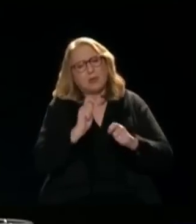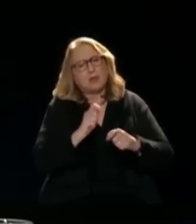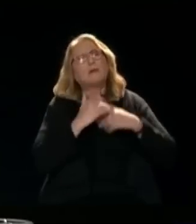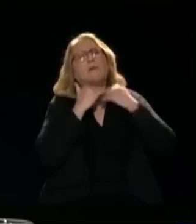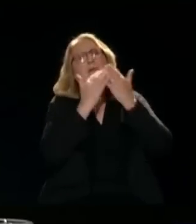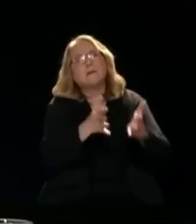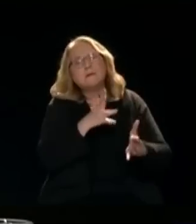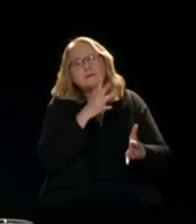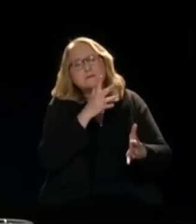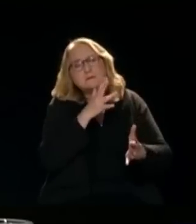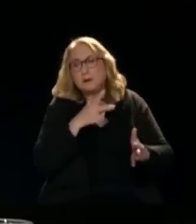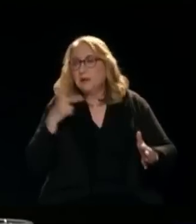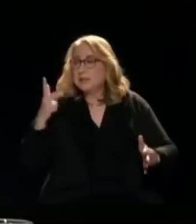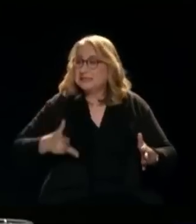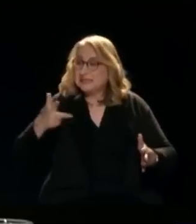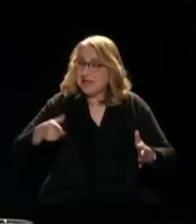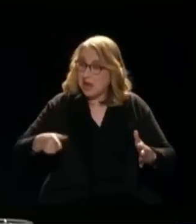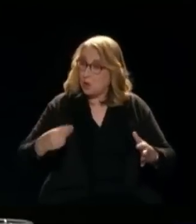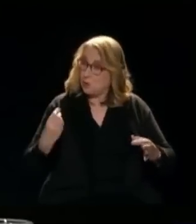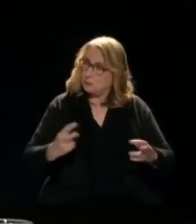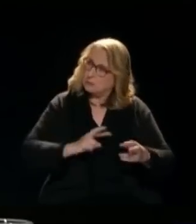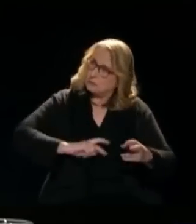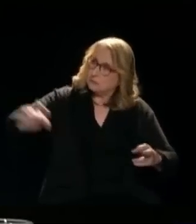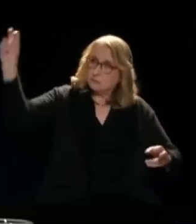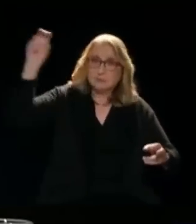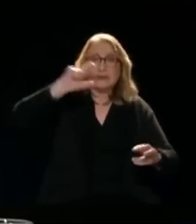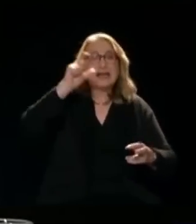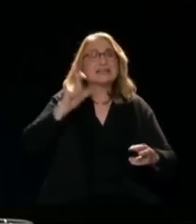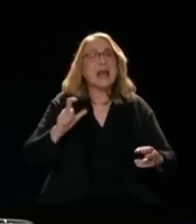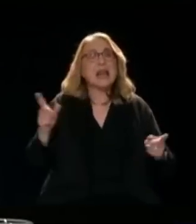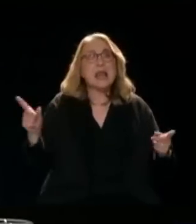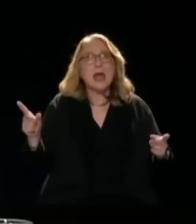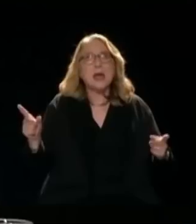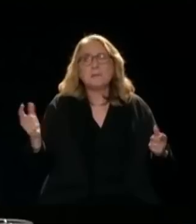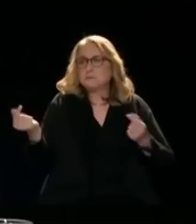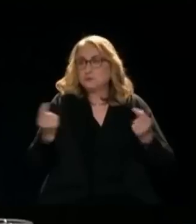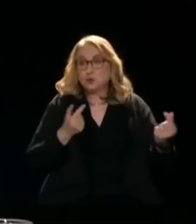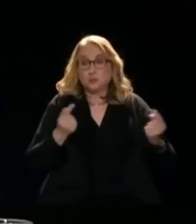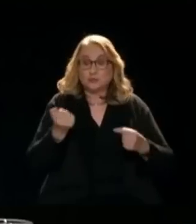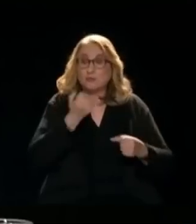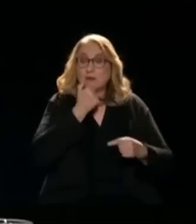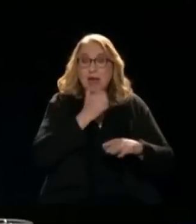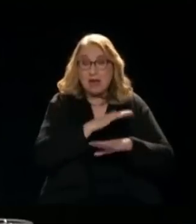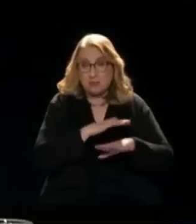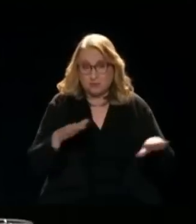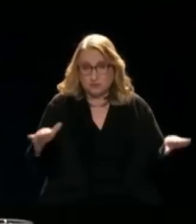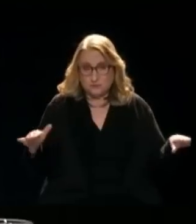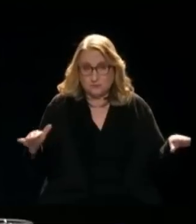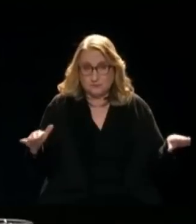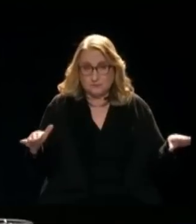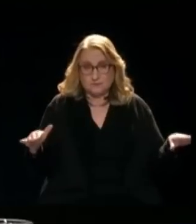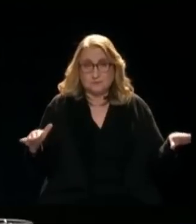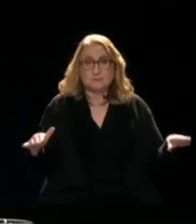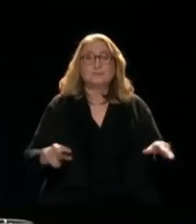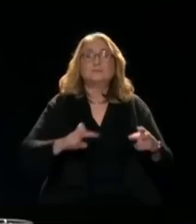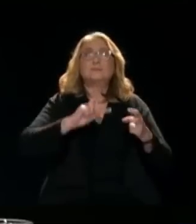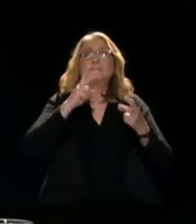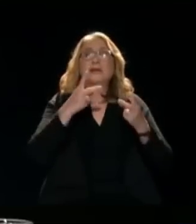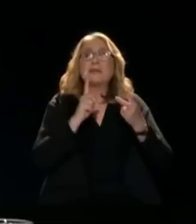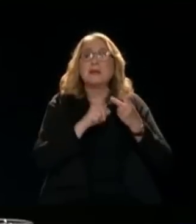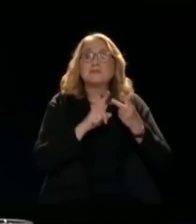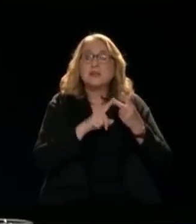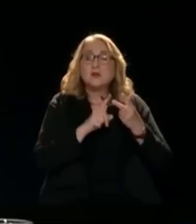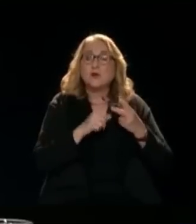τις συνθήκες. Λοιπόν, το πρώτο είναι αυτό. Το δεύτερο είναι ότι ενώ φτιάχτηκε η διπλή γραμμή, ποτέ και κανένας